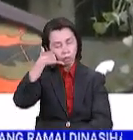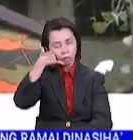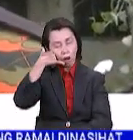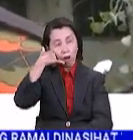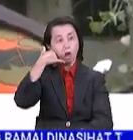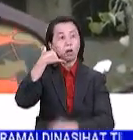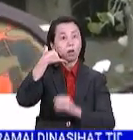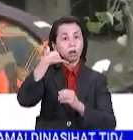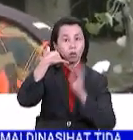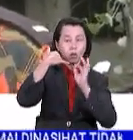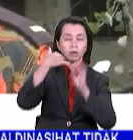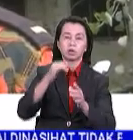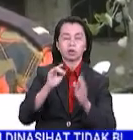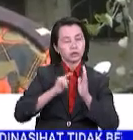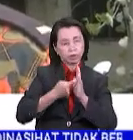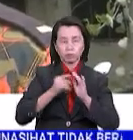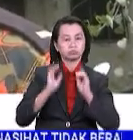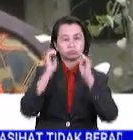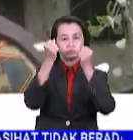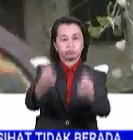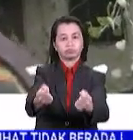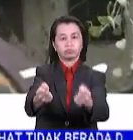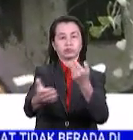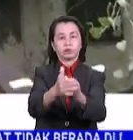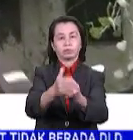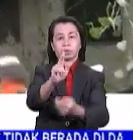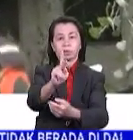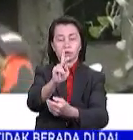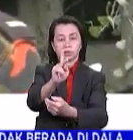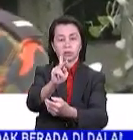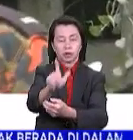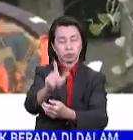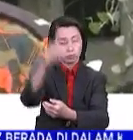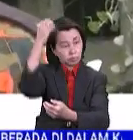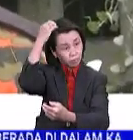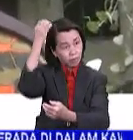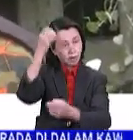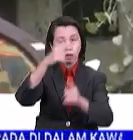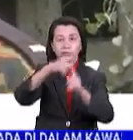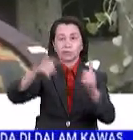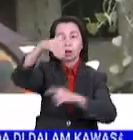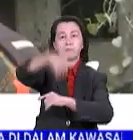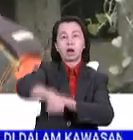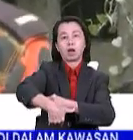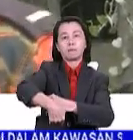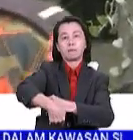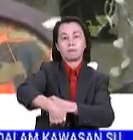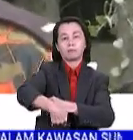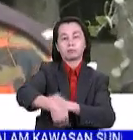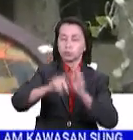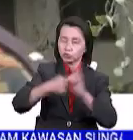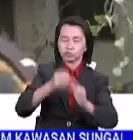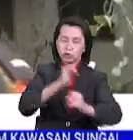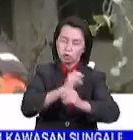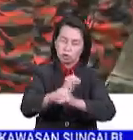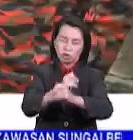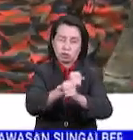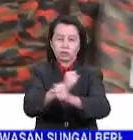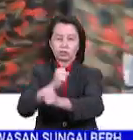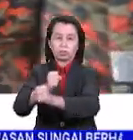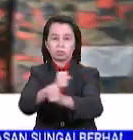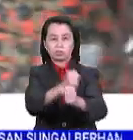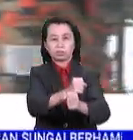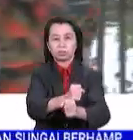gerak. Sampai sini dalam tengah malam lah. Tengah malam pukul 12 malam. Dan terus jalan operasi.